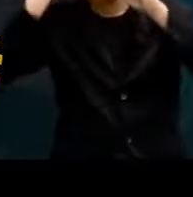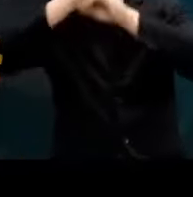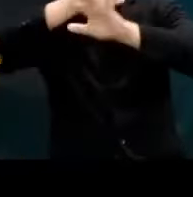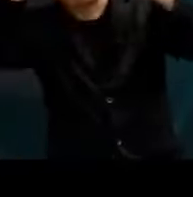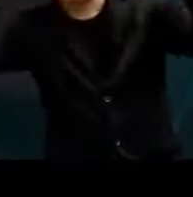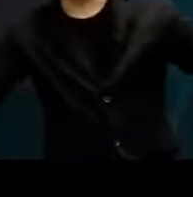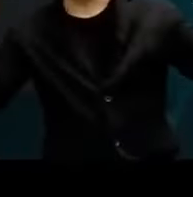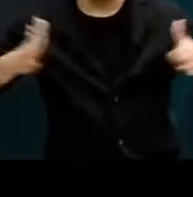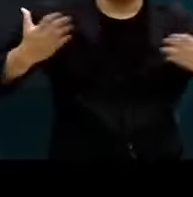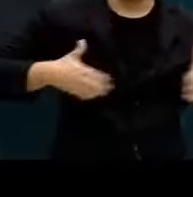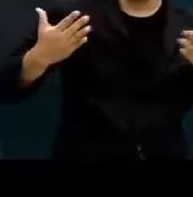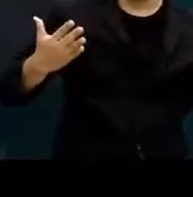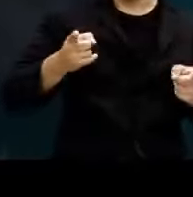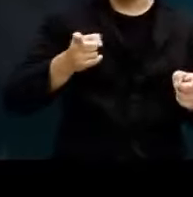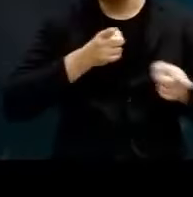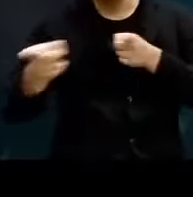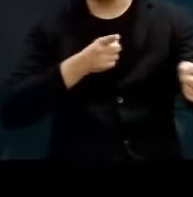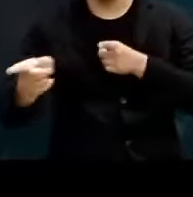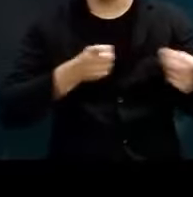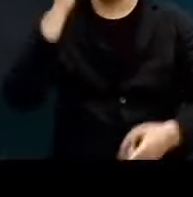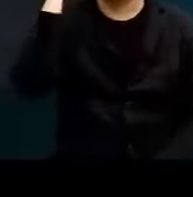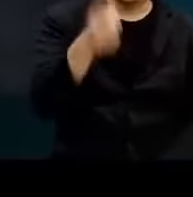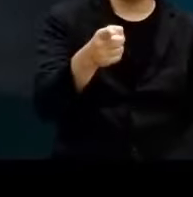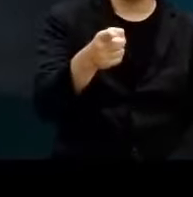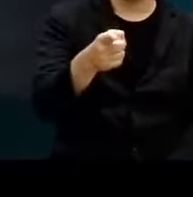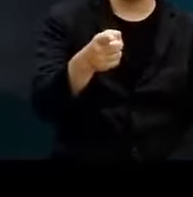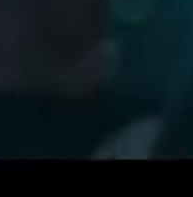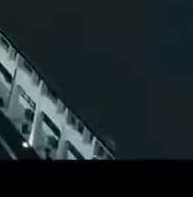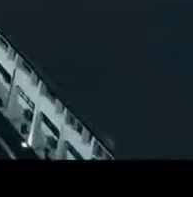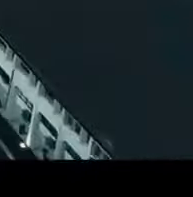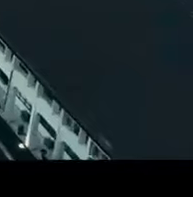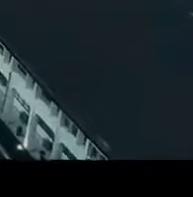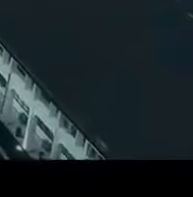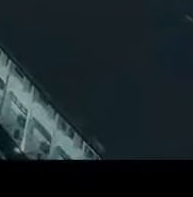Gembira, gembira memilih langsung.